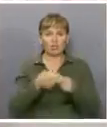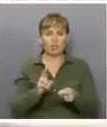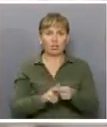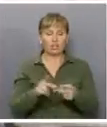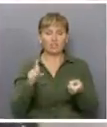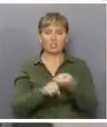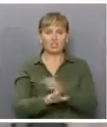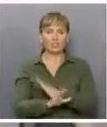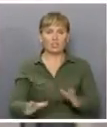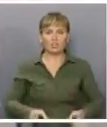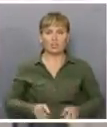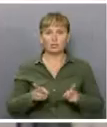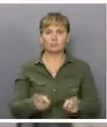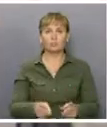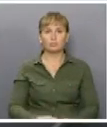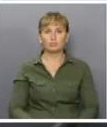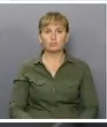не связана.